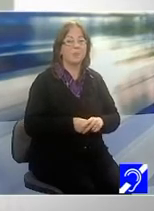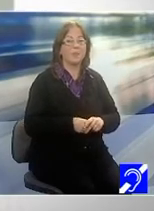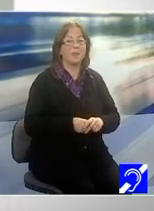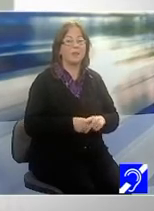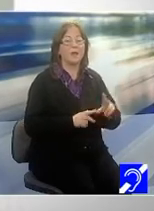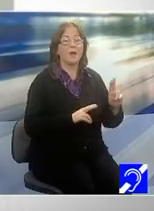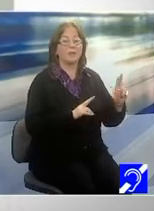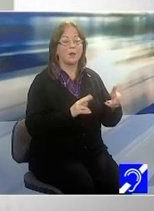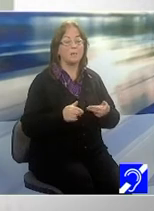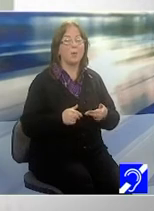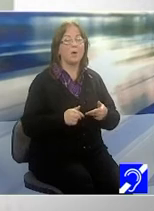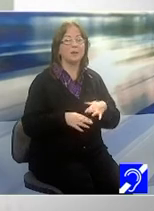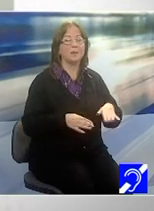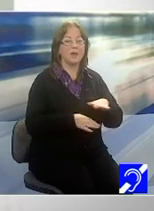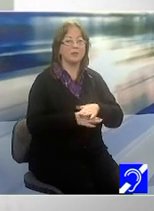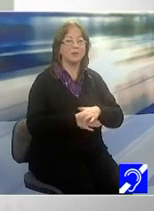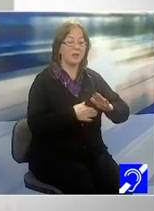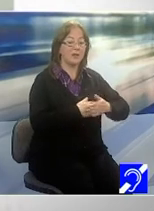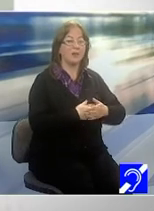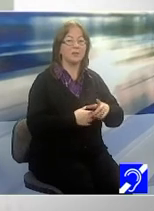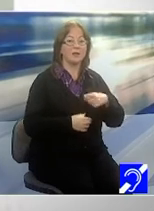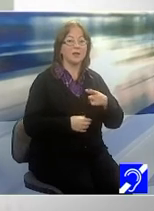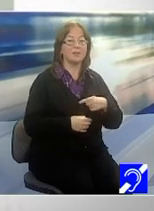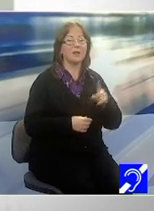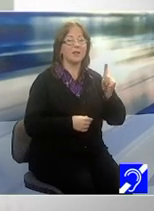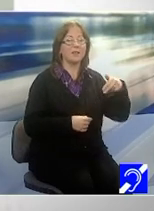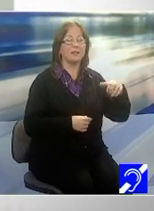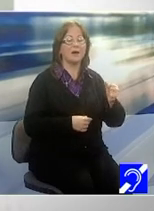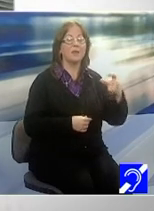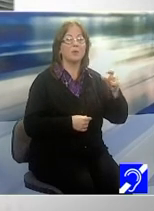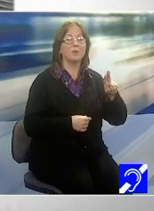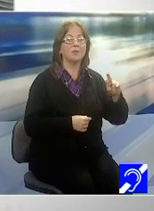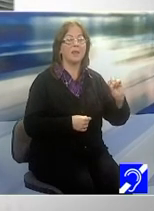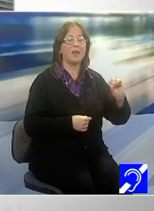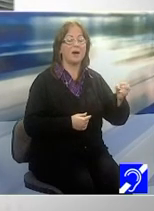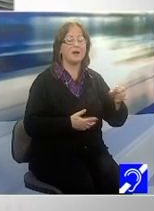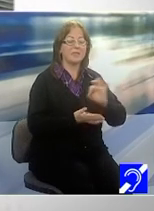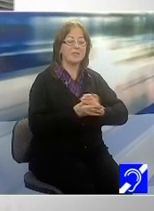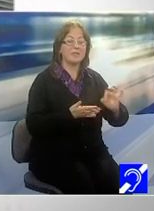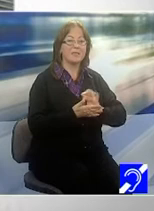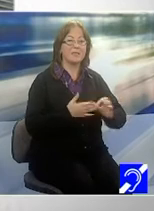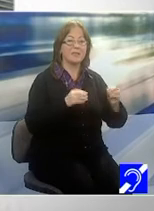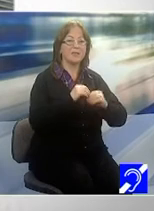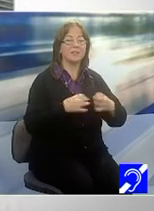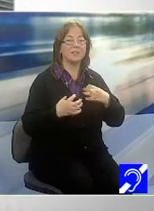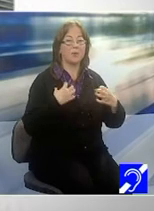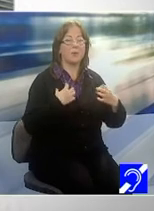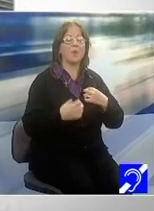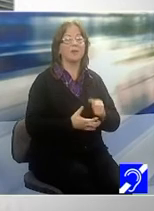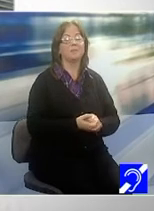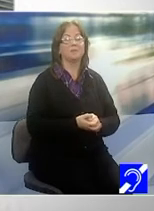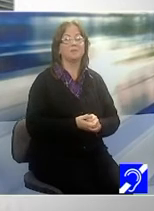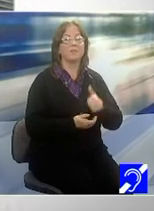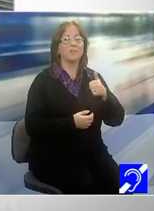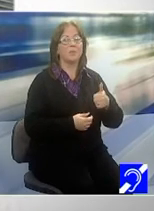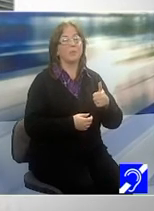Am revenit în platou, iar alături de noi se află acum Ina Hudea, regizorul acestui spectacol, și Petre Burcă, unul dintre soliștii care